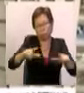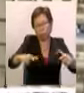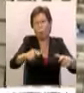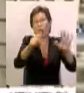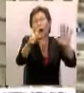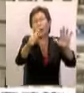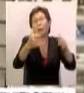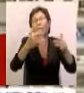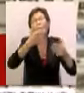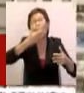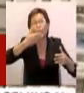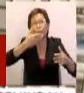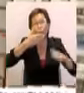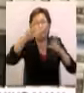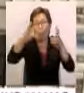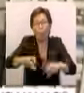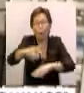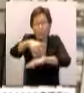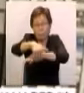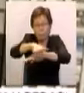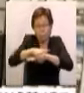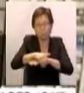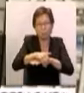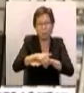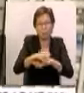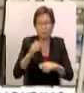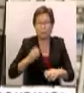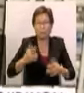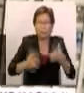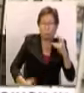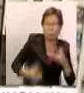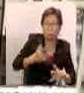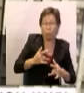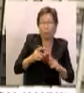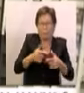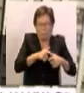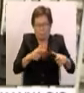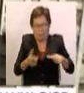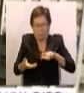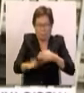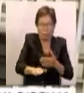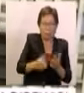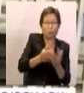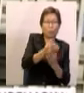6 anak muda warga Britain yang melakukan aksi cemas berani mati parkour.